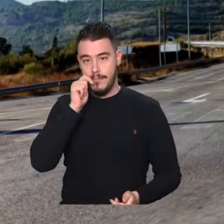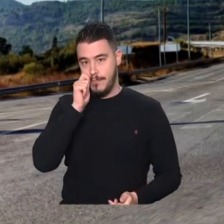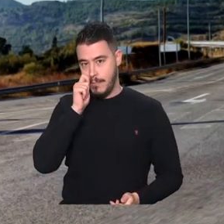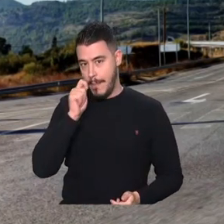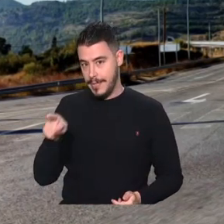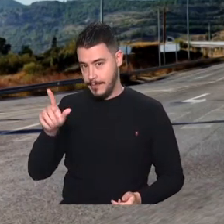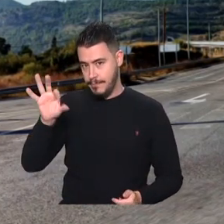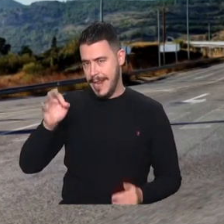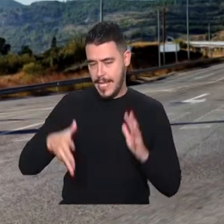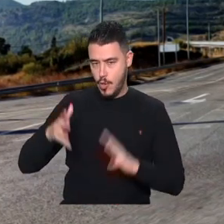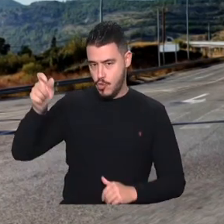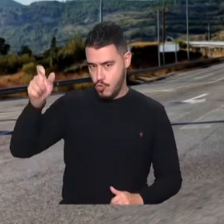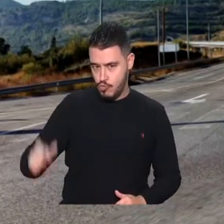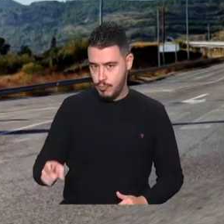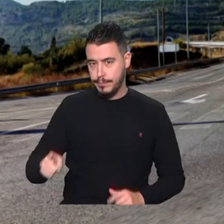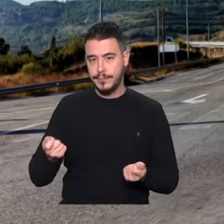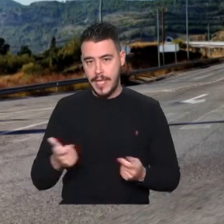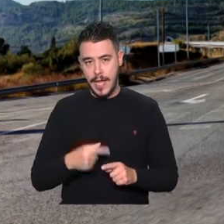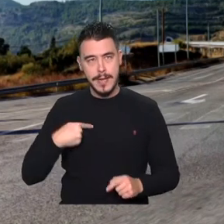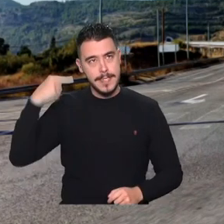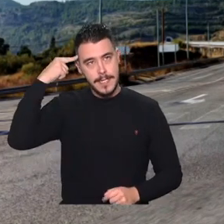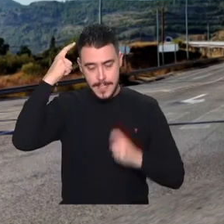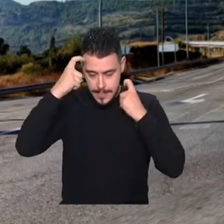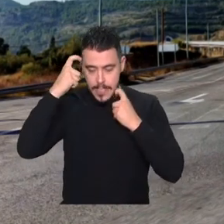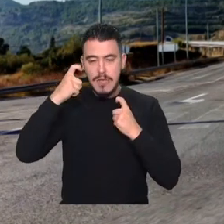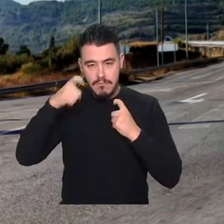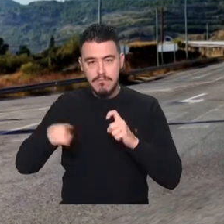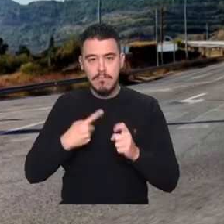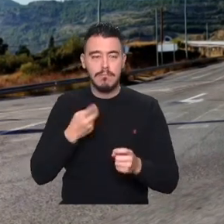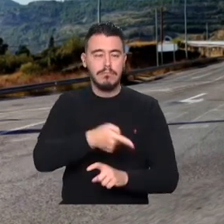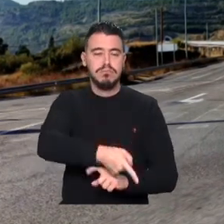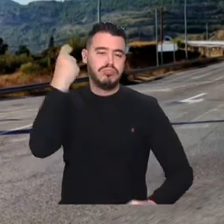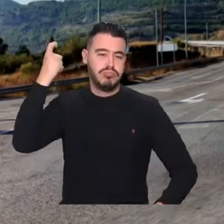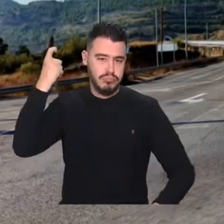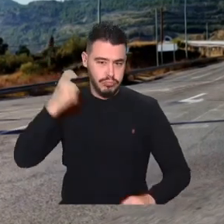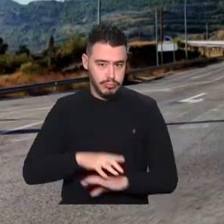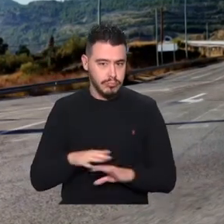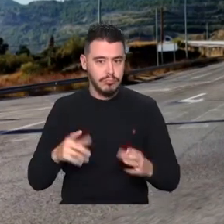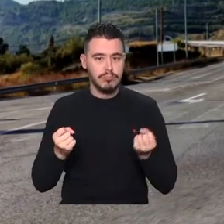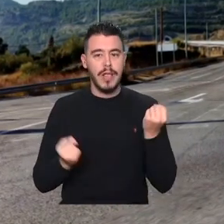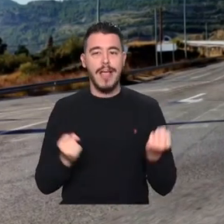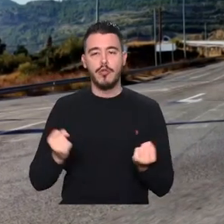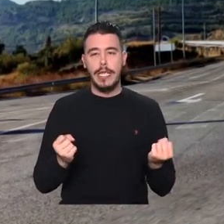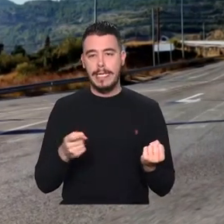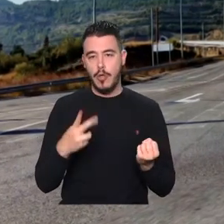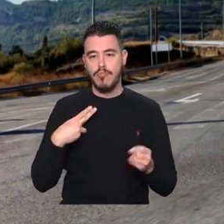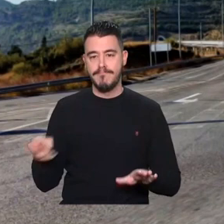Αποφάσισε πιθανώς ότι θα σκοτώσει αυτόν τον άνδρα. Πήρε το αυτοκίνητό του, το αυτοκίνητο που βλέπετε εδώ πίσω